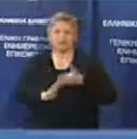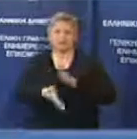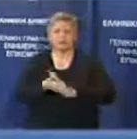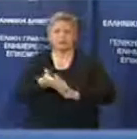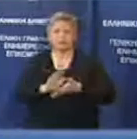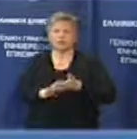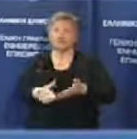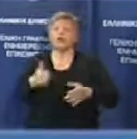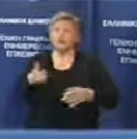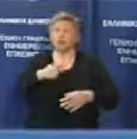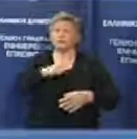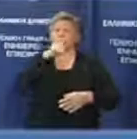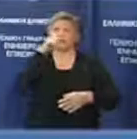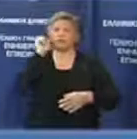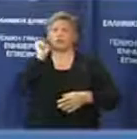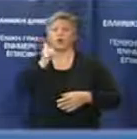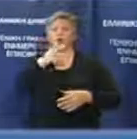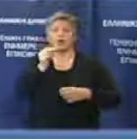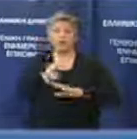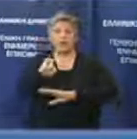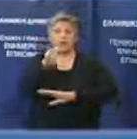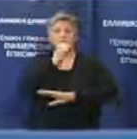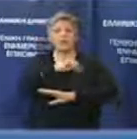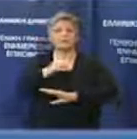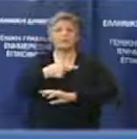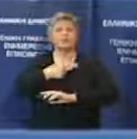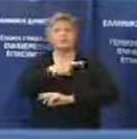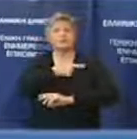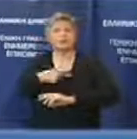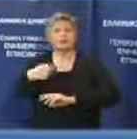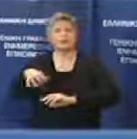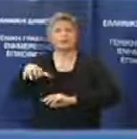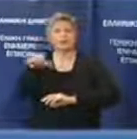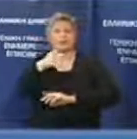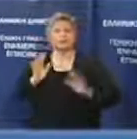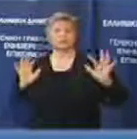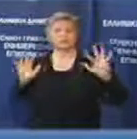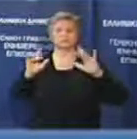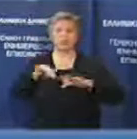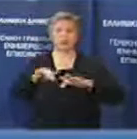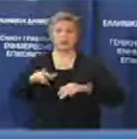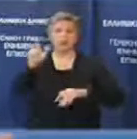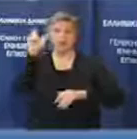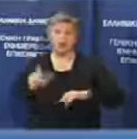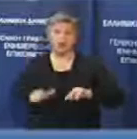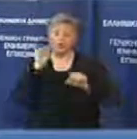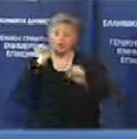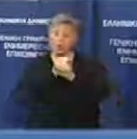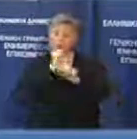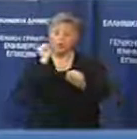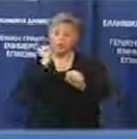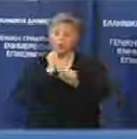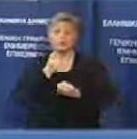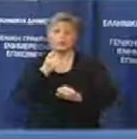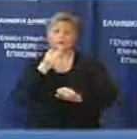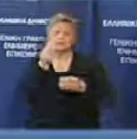οποία περιγράψαμε εν ώψη της αυριανής συνόδου κορυφής και με έναν υπουργό ο οποίος έχει δώσει όλες τις δυνάμεις, ίσως και παραπάνω από